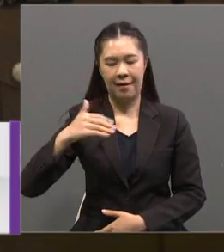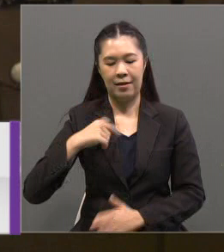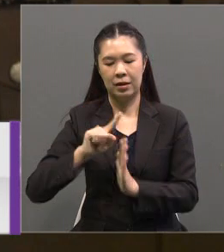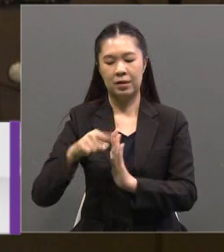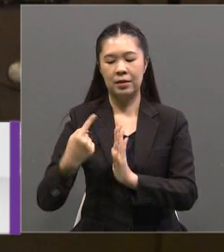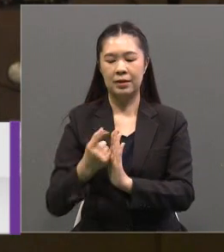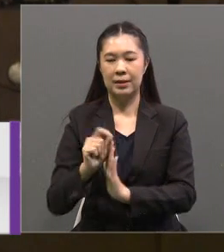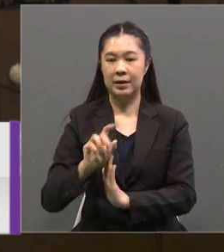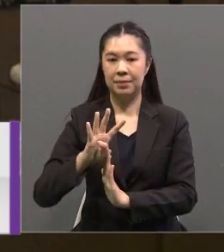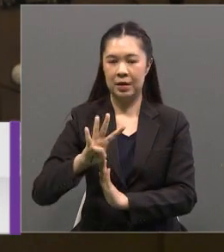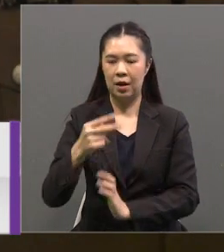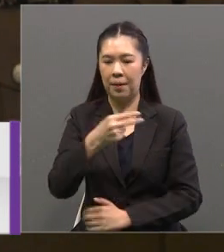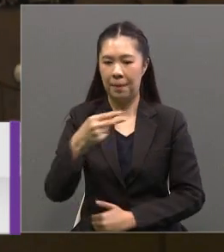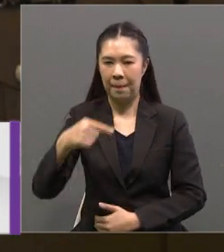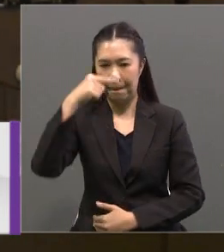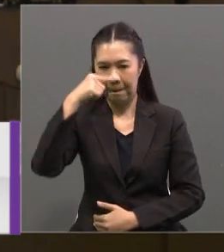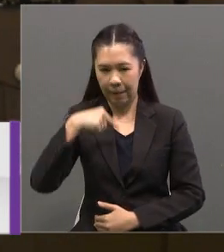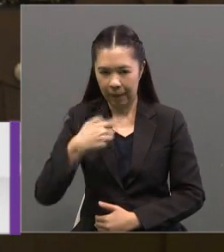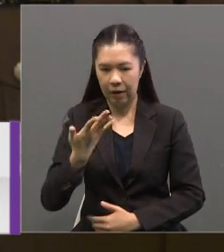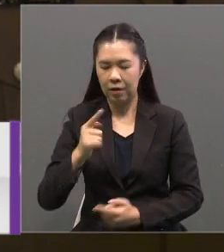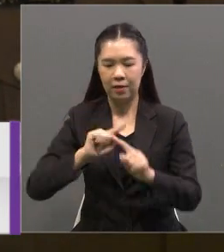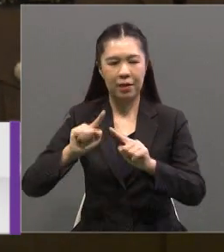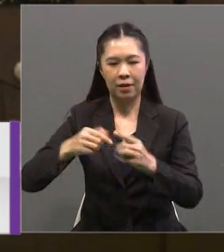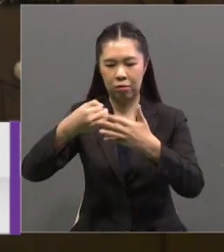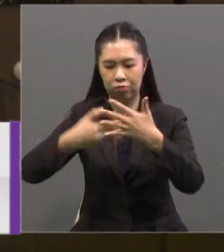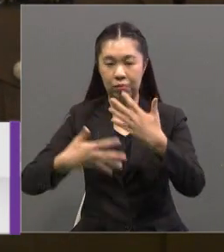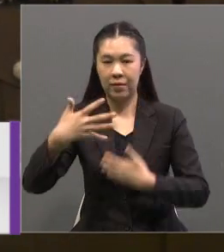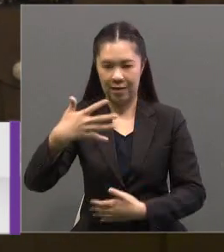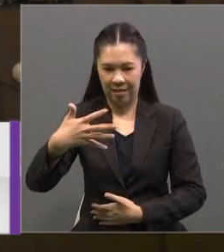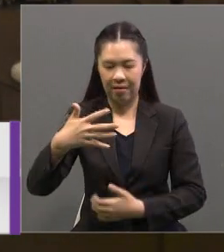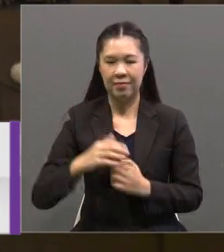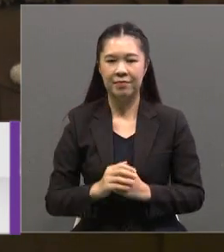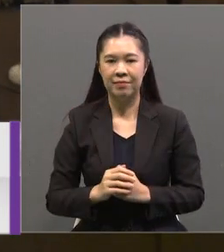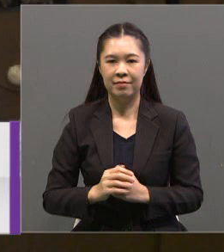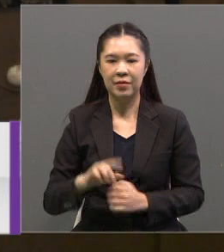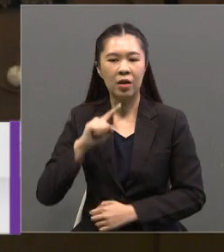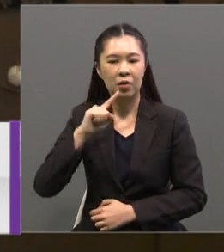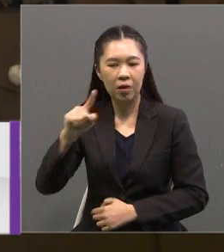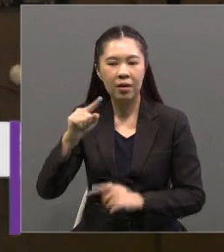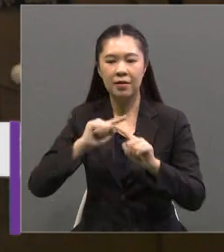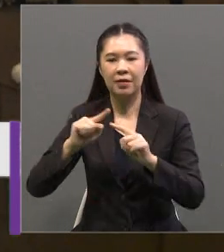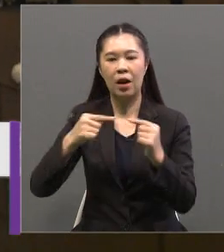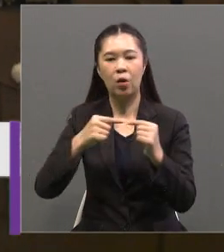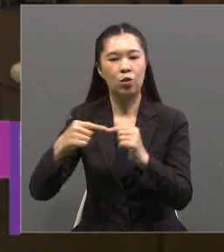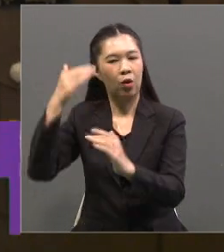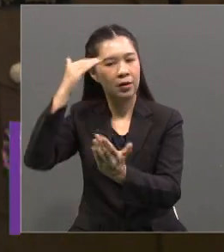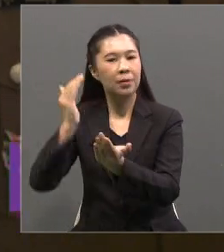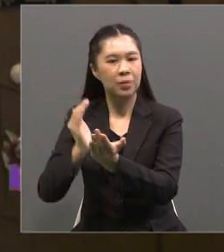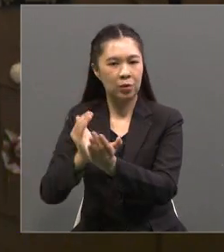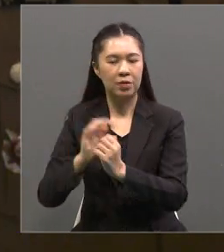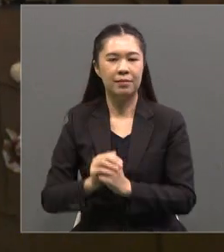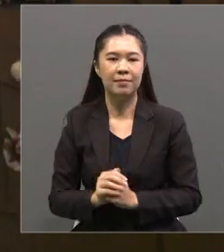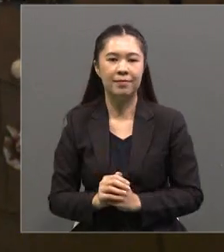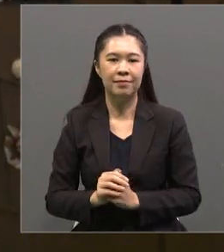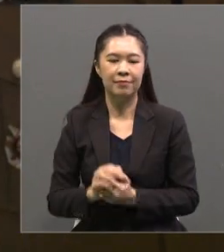ภาษาซึ่งจะสามารถรับแจ้งเหตุต่างๆแล้วส่งต่อให้กับตำรวจในทุกหน่วยเข้า